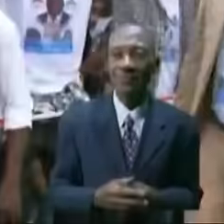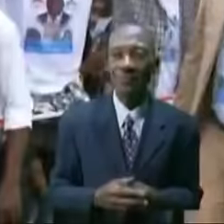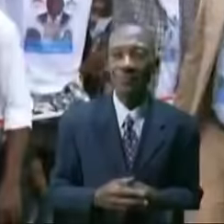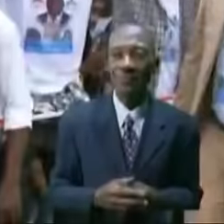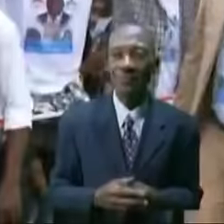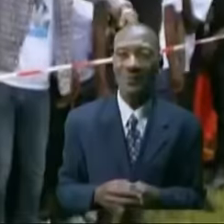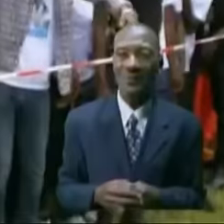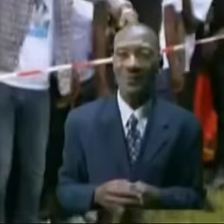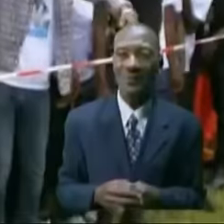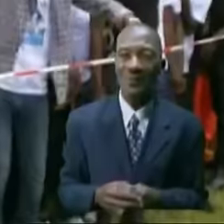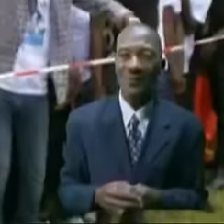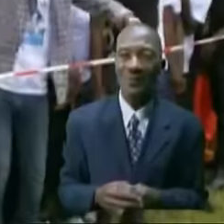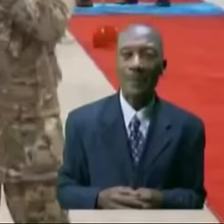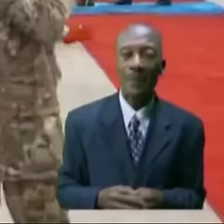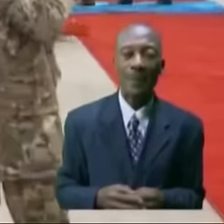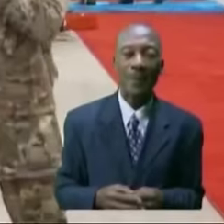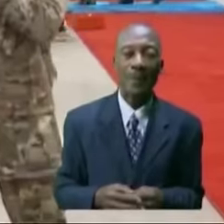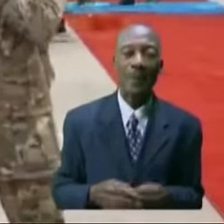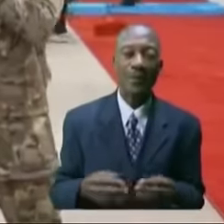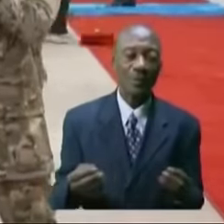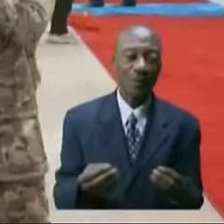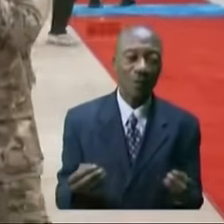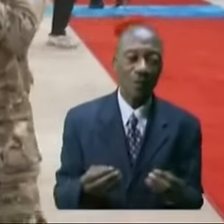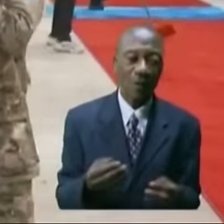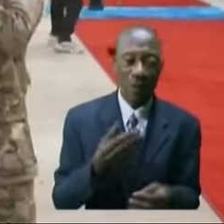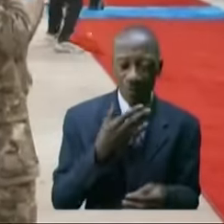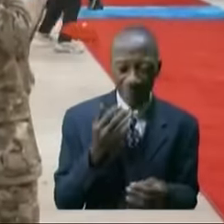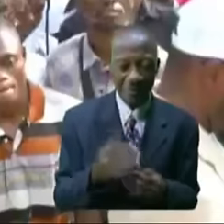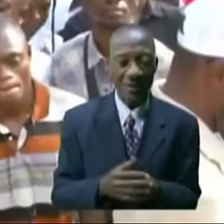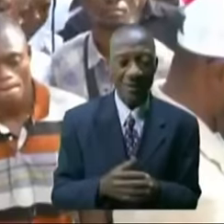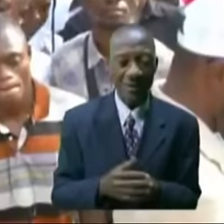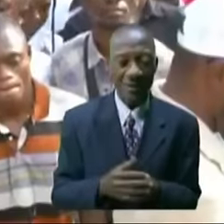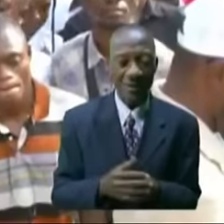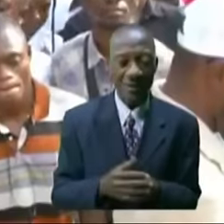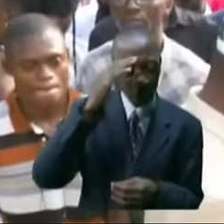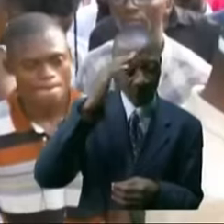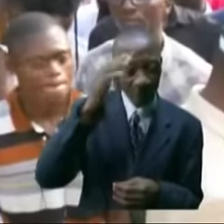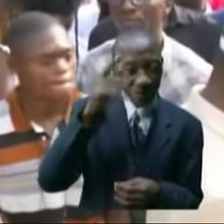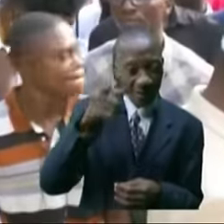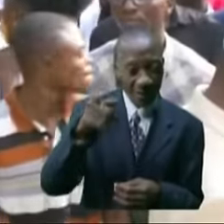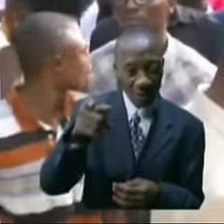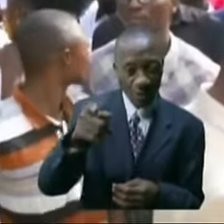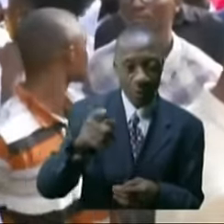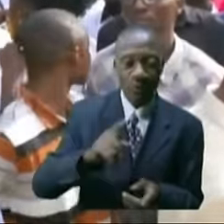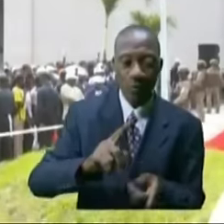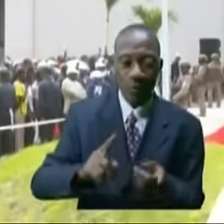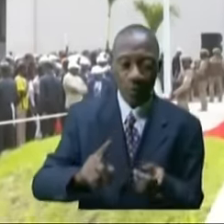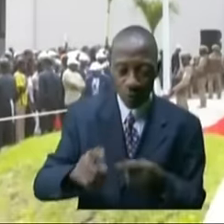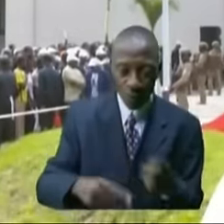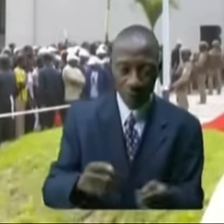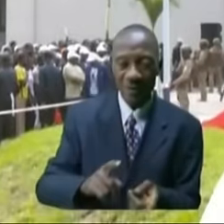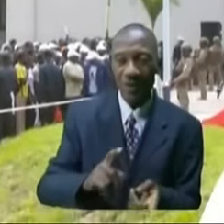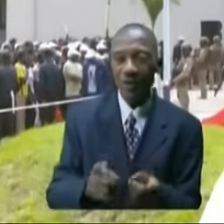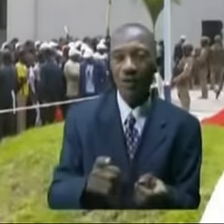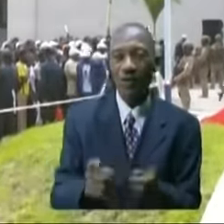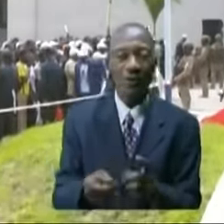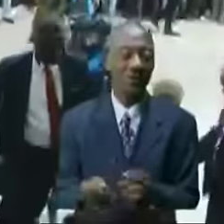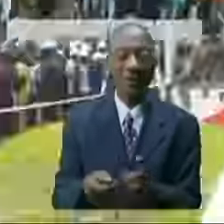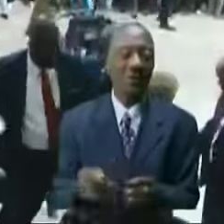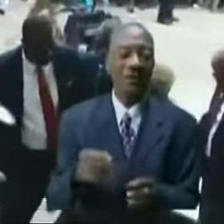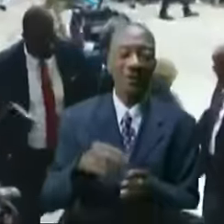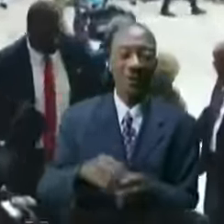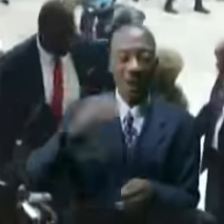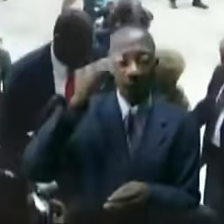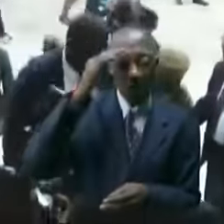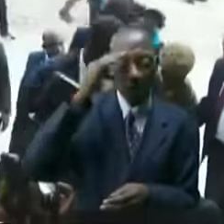déplorables. Ils étaient obligés de mener leurs études universitaires au sein de l'Université pédagogique